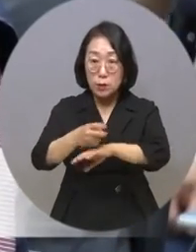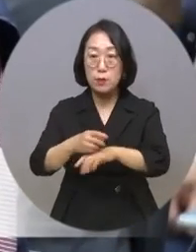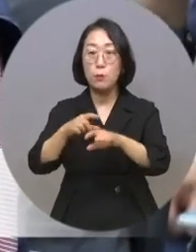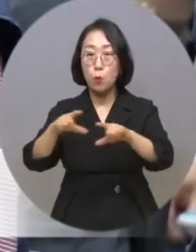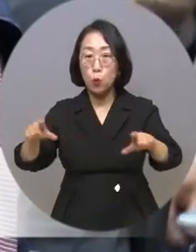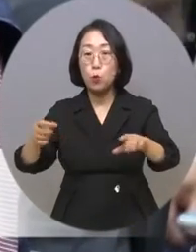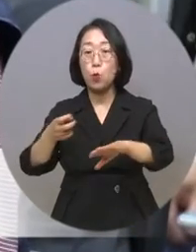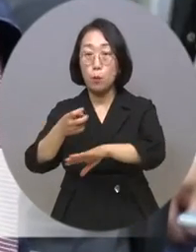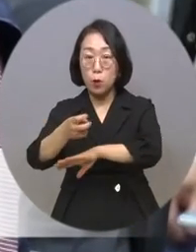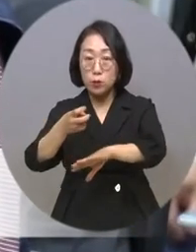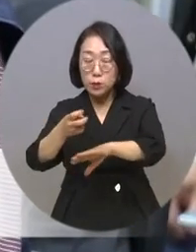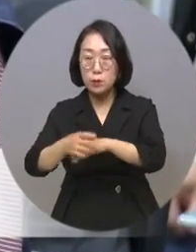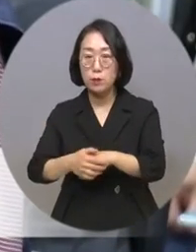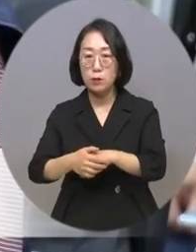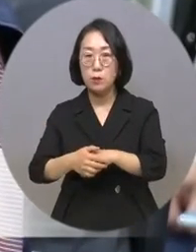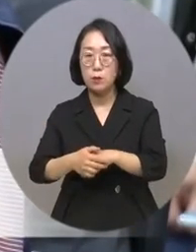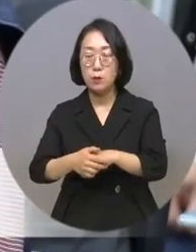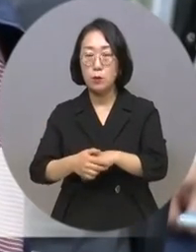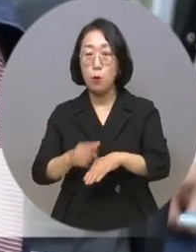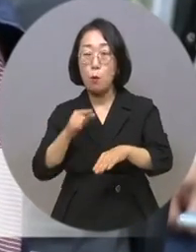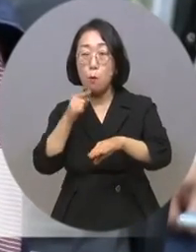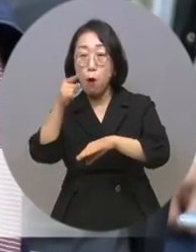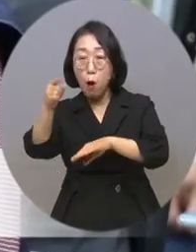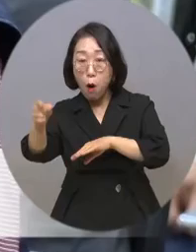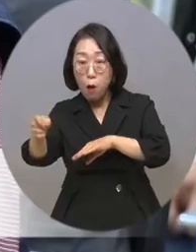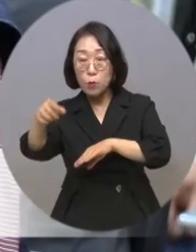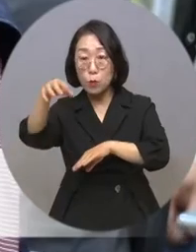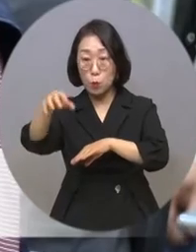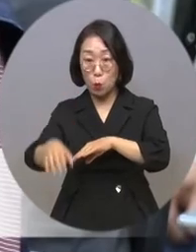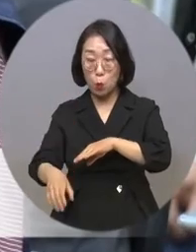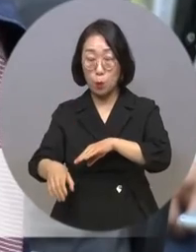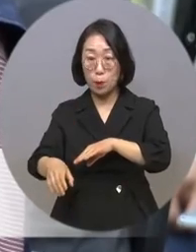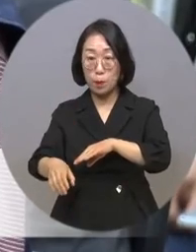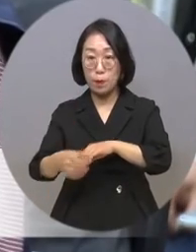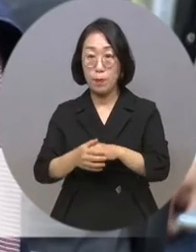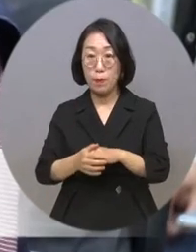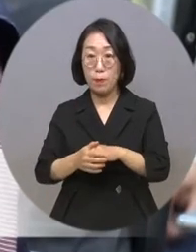마을버스와 일반버스, 그리고